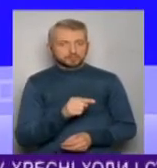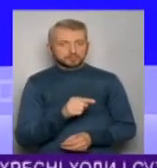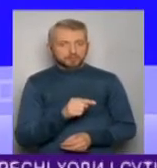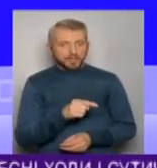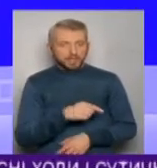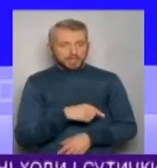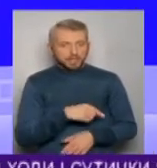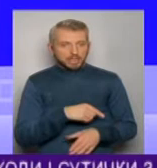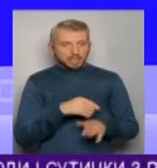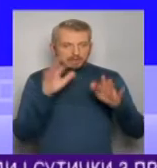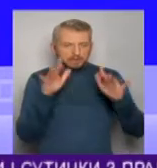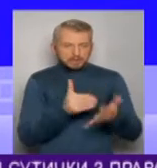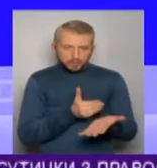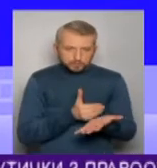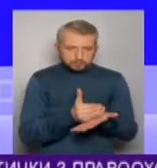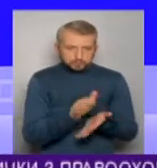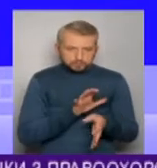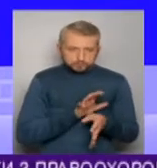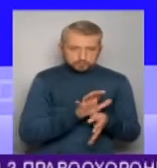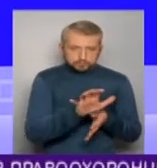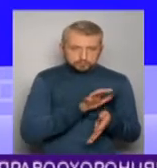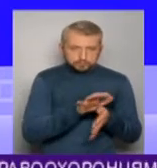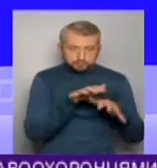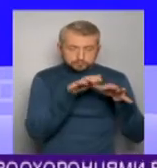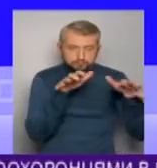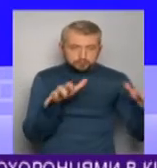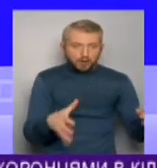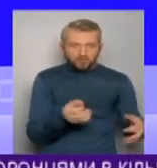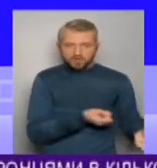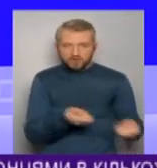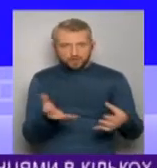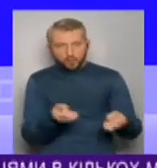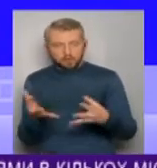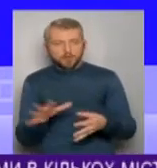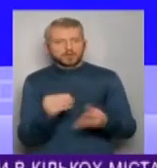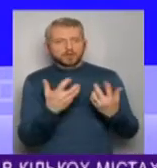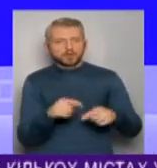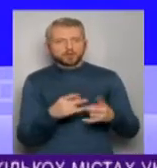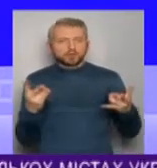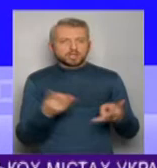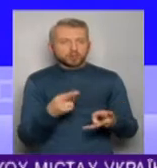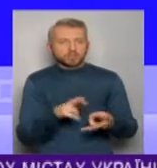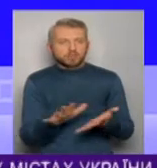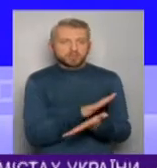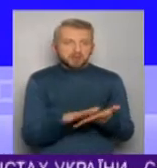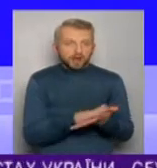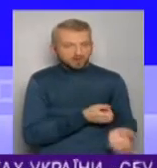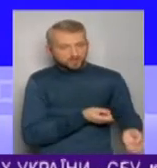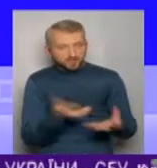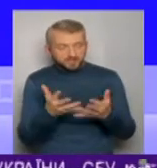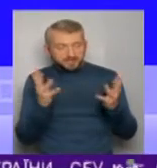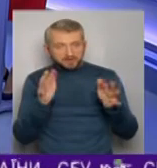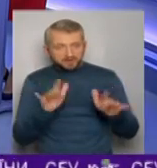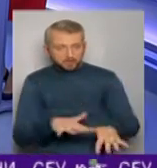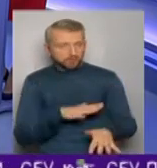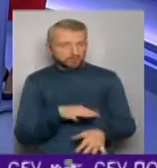збортуємо, ми ще його і вивозимо. Тому, можна сказати, вся техніка, яка потрібна для прибирання і вивезення снігу, практично була задіяна. Ми